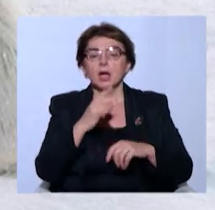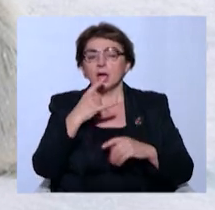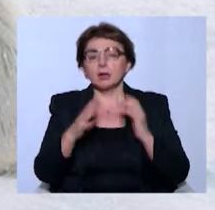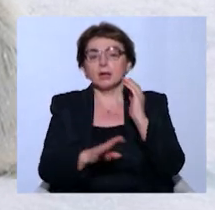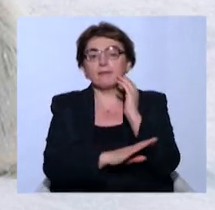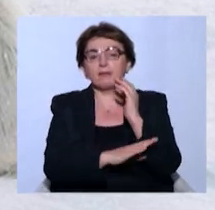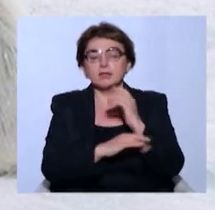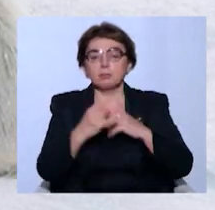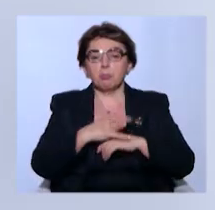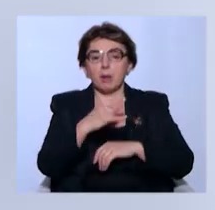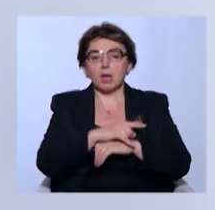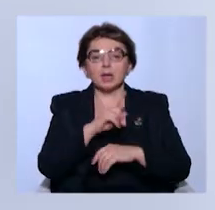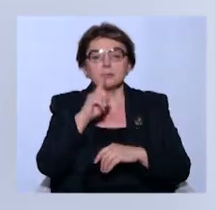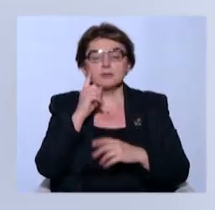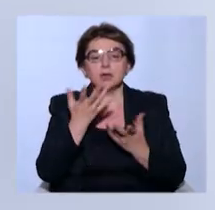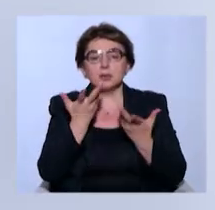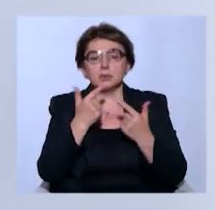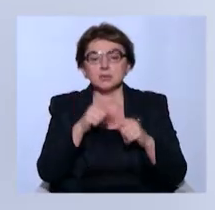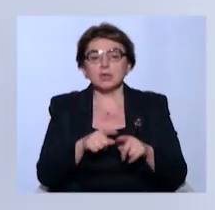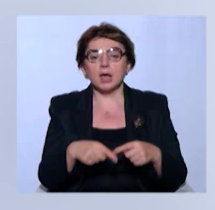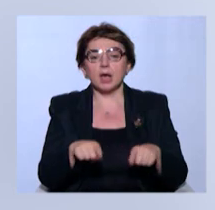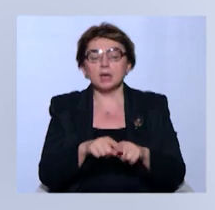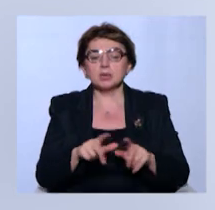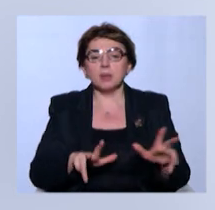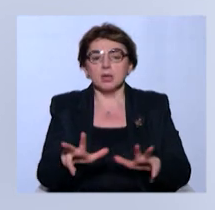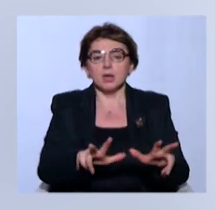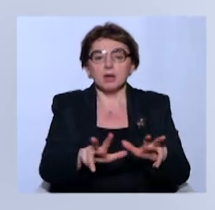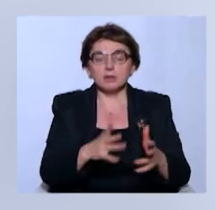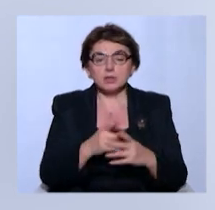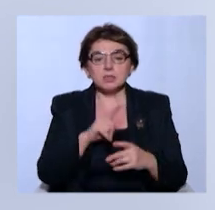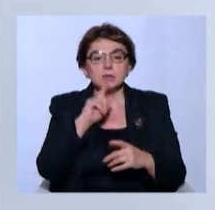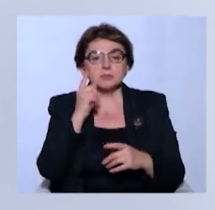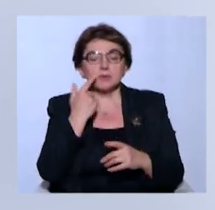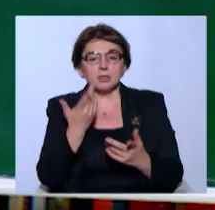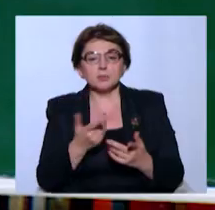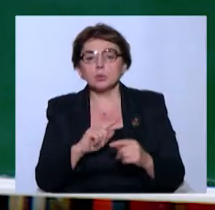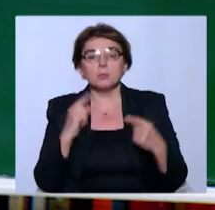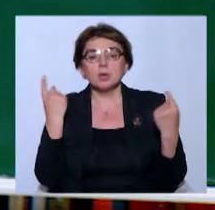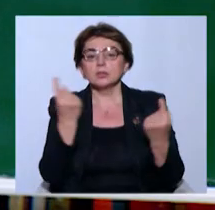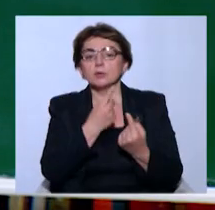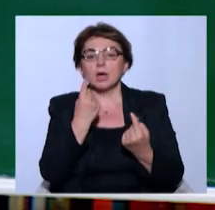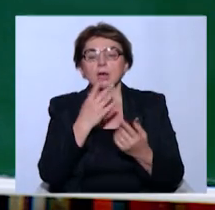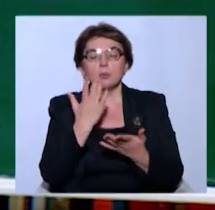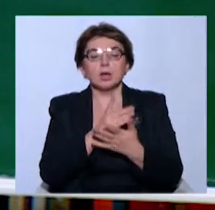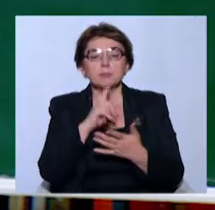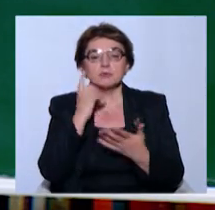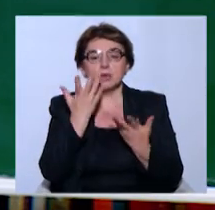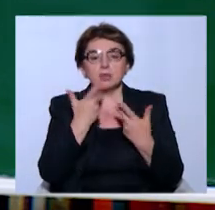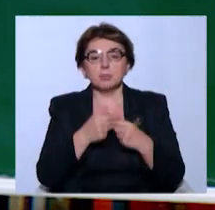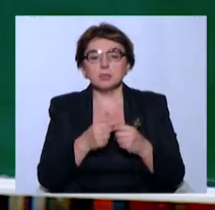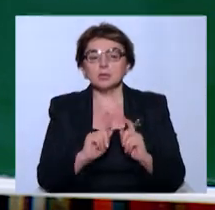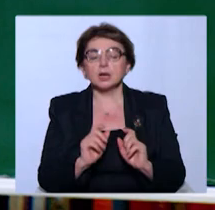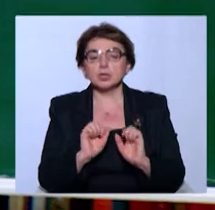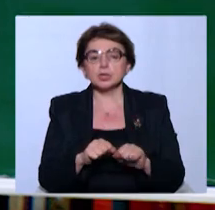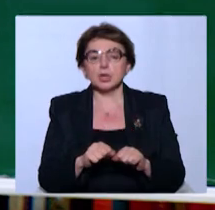სარტყელში ბინადრობს, ასევე ყარსაღი და ყველა ის ფრინველიც კი, რომელიც იქ არის, თეთრი შეფერილობა აქვთ